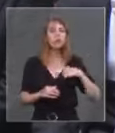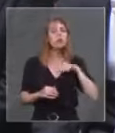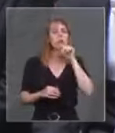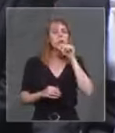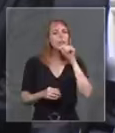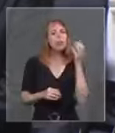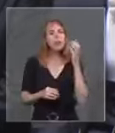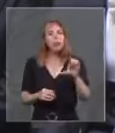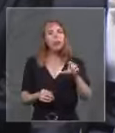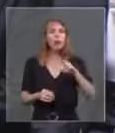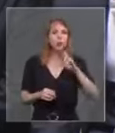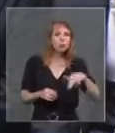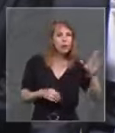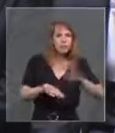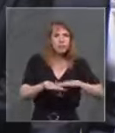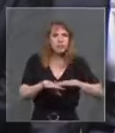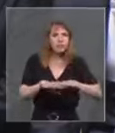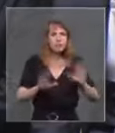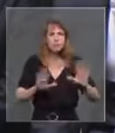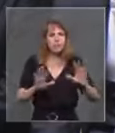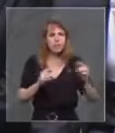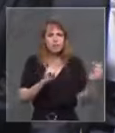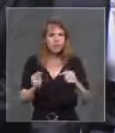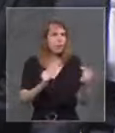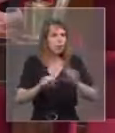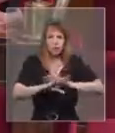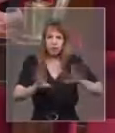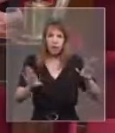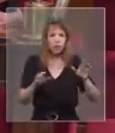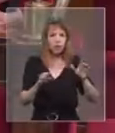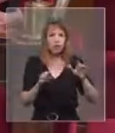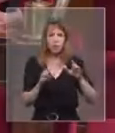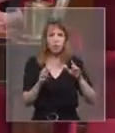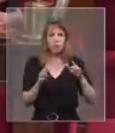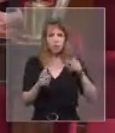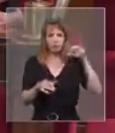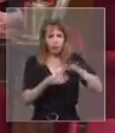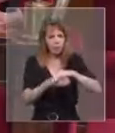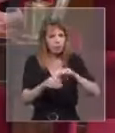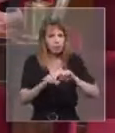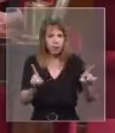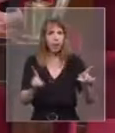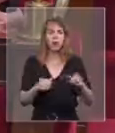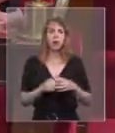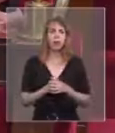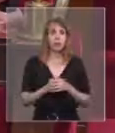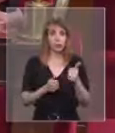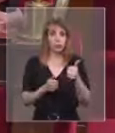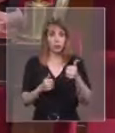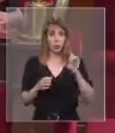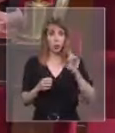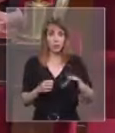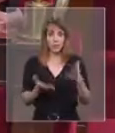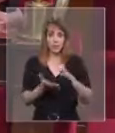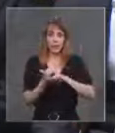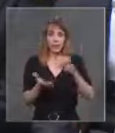à la NUPES de ne pas débattre et de ne pas voter le report de l'âge. De ne pas débattre de cet article,